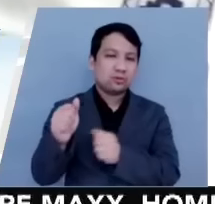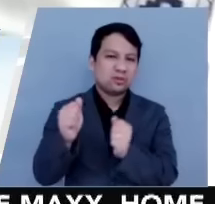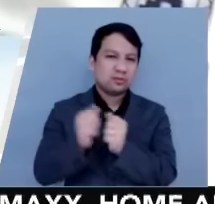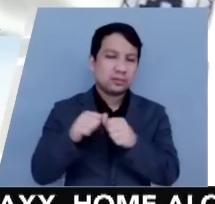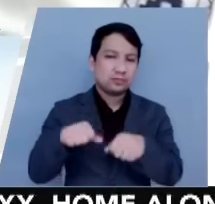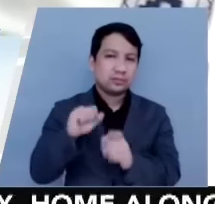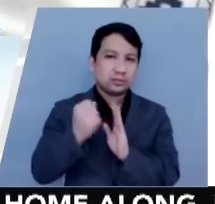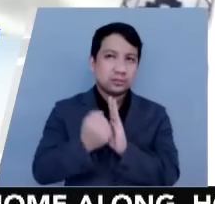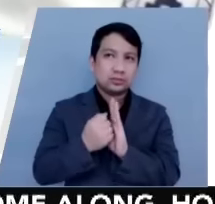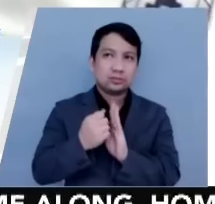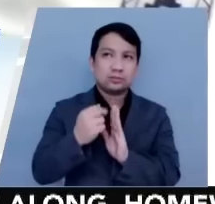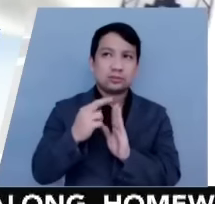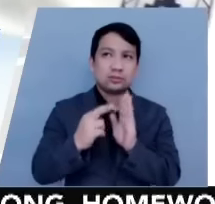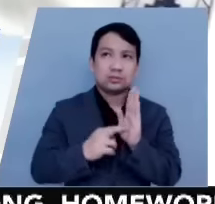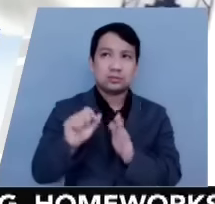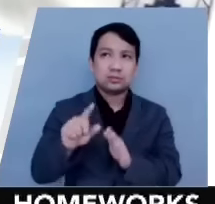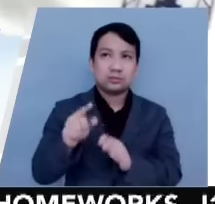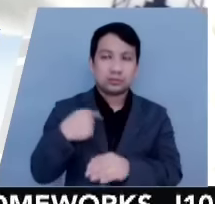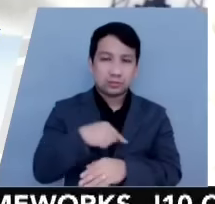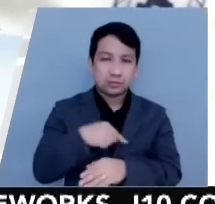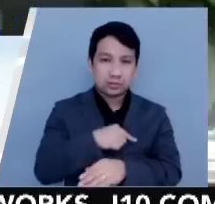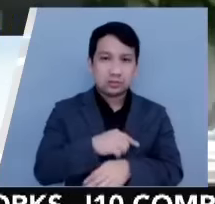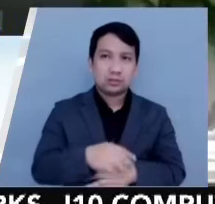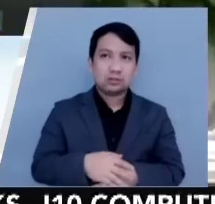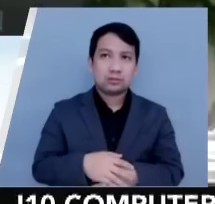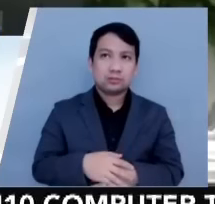our rules. Any second?